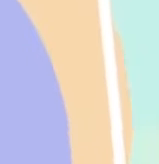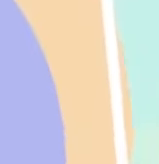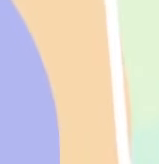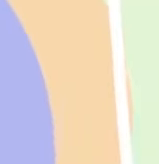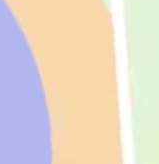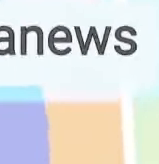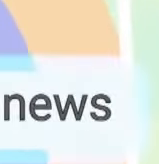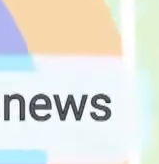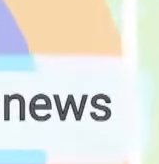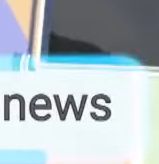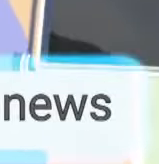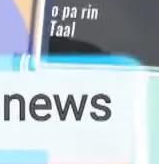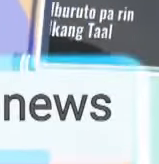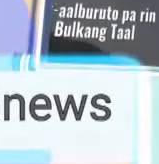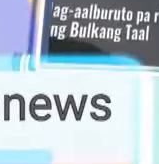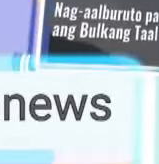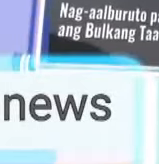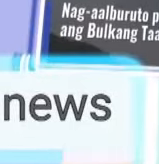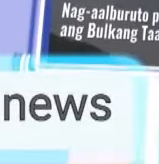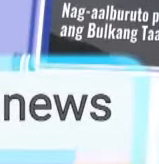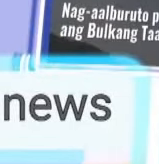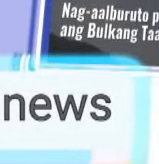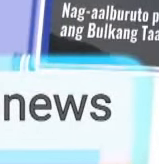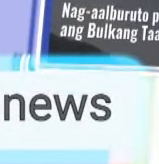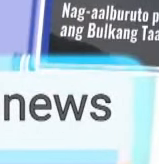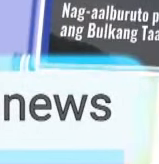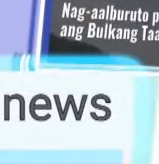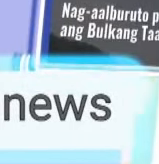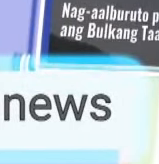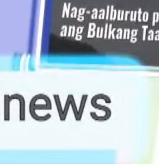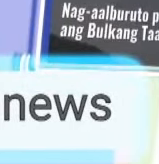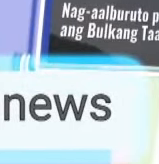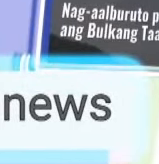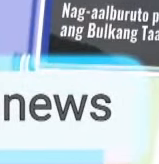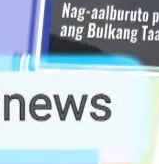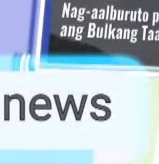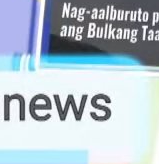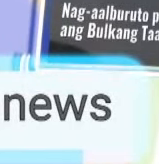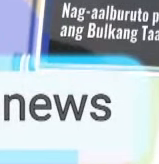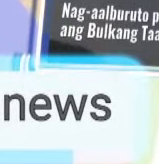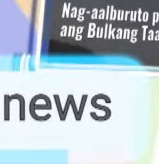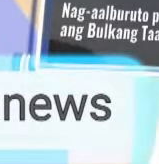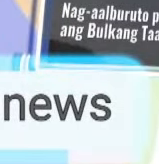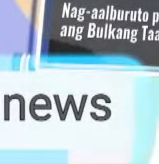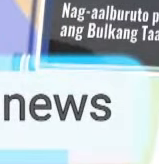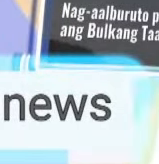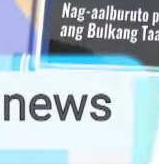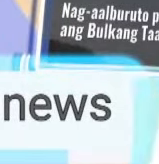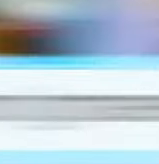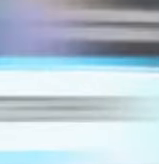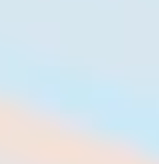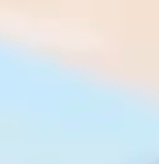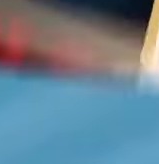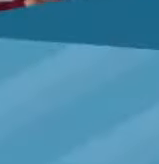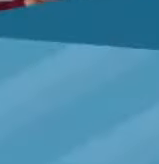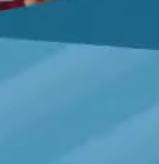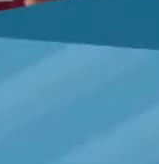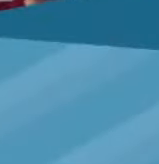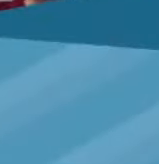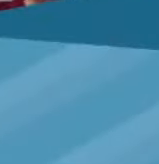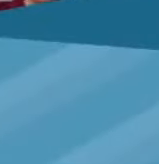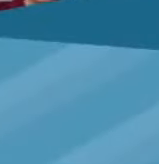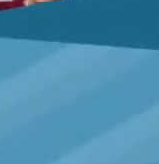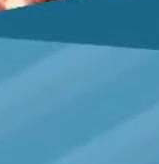News YouTube channel and watch our digital first and digital exclusive videos for free.